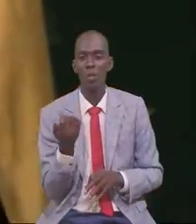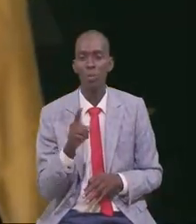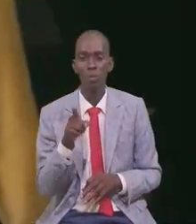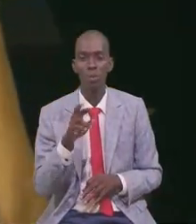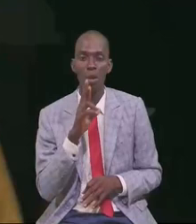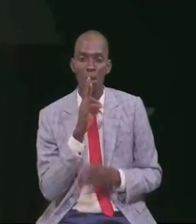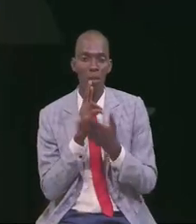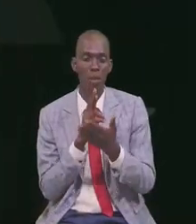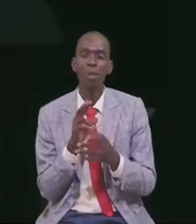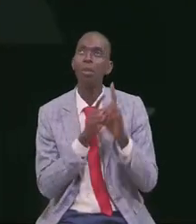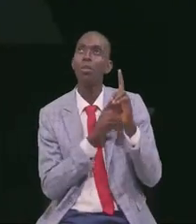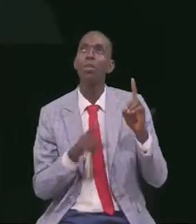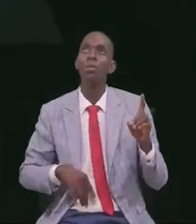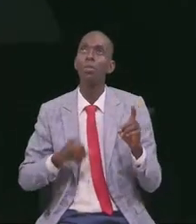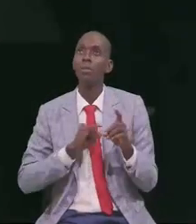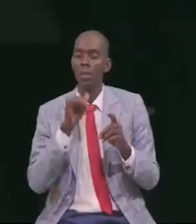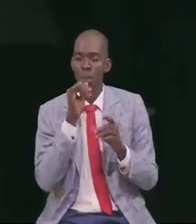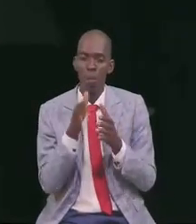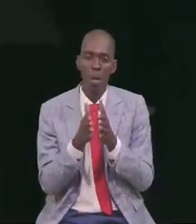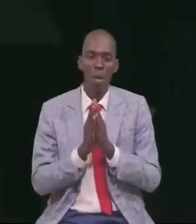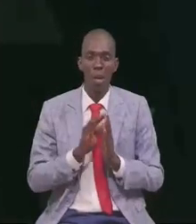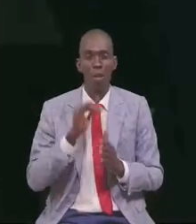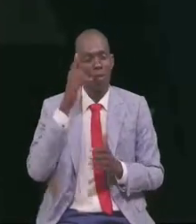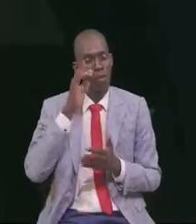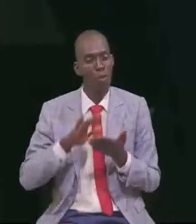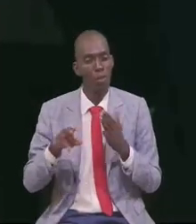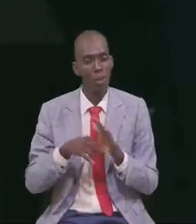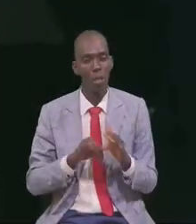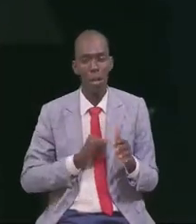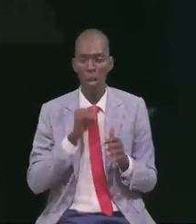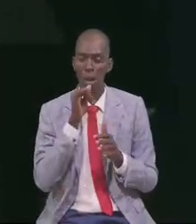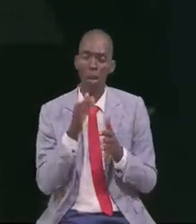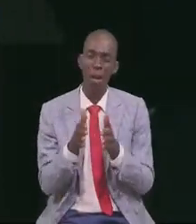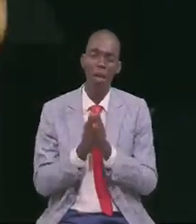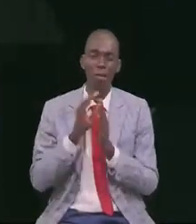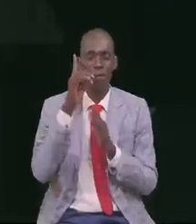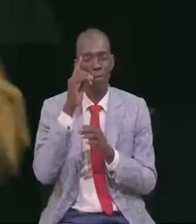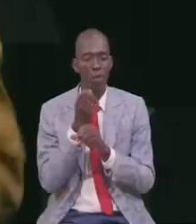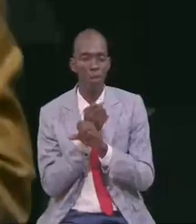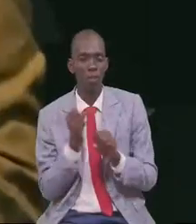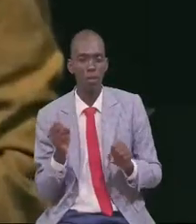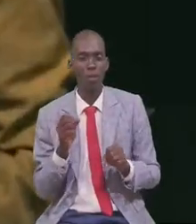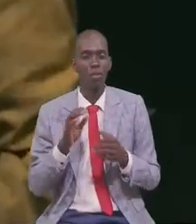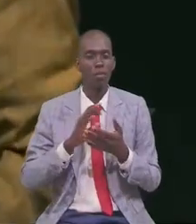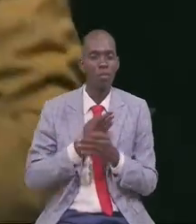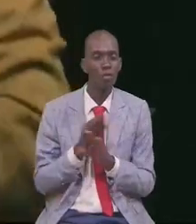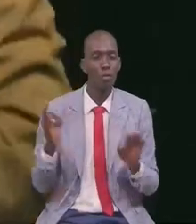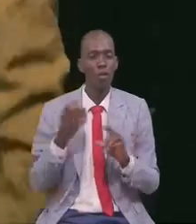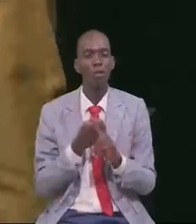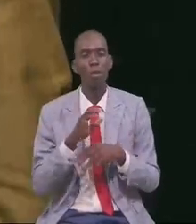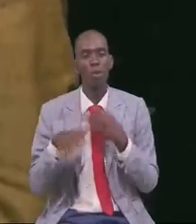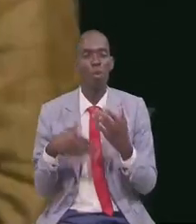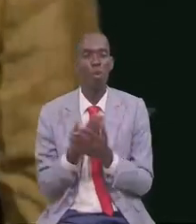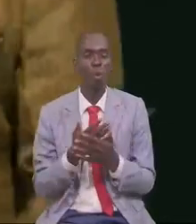je demande le pardon, je demande le salut, je demande la libération de tous mes péchés. Me